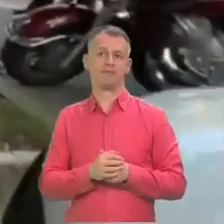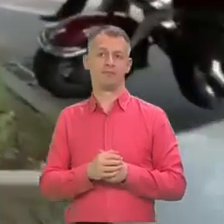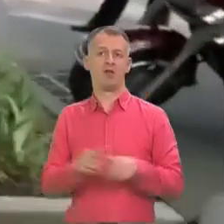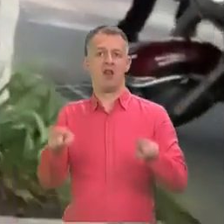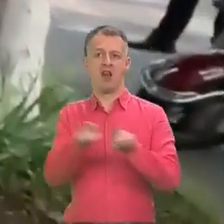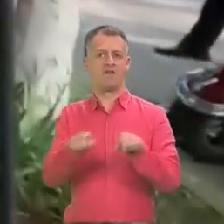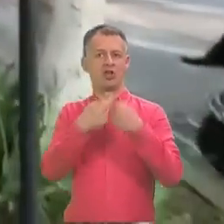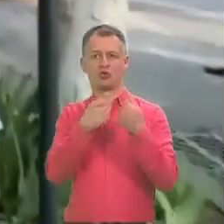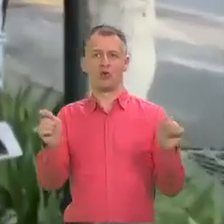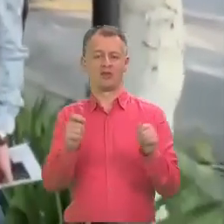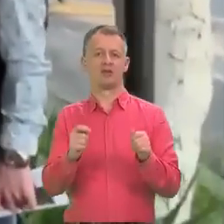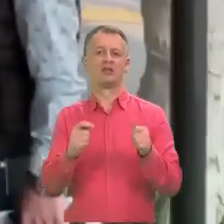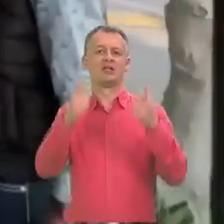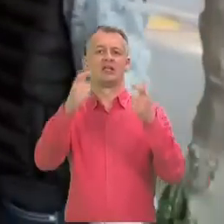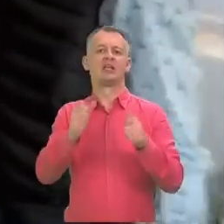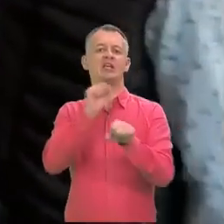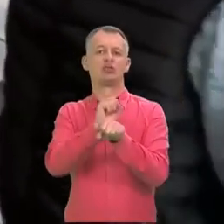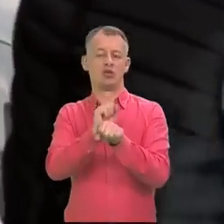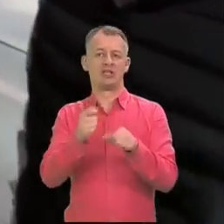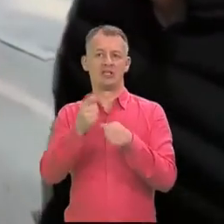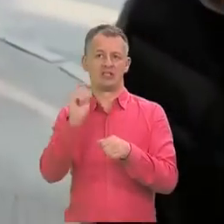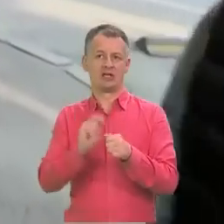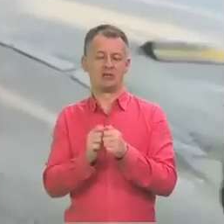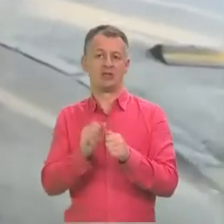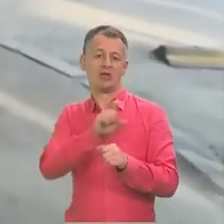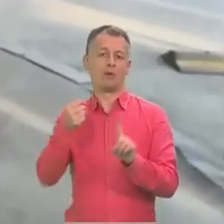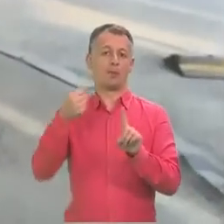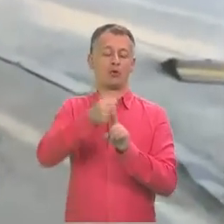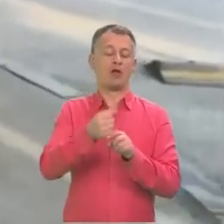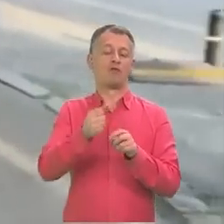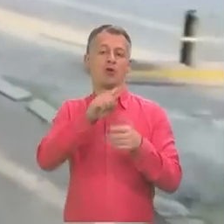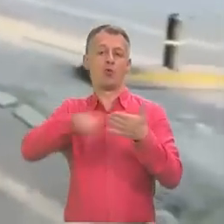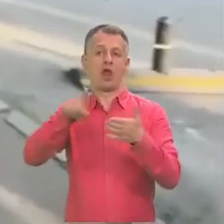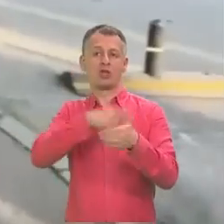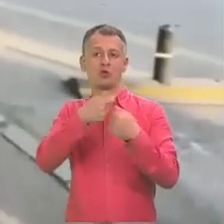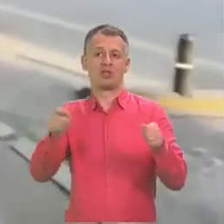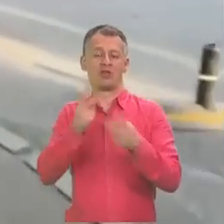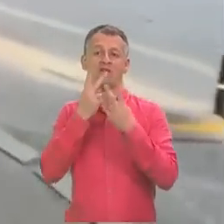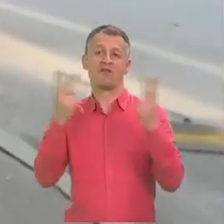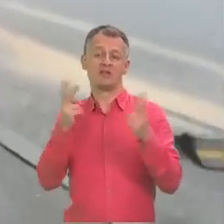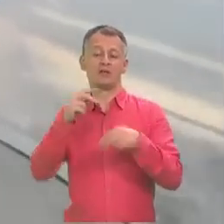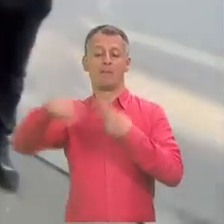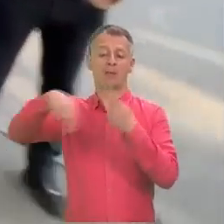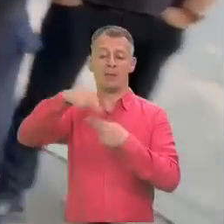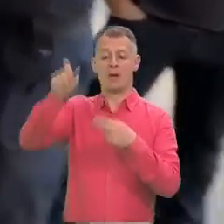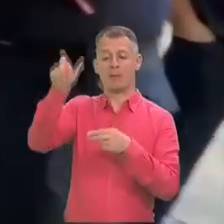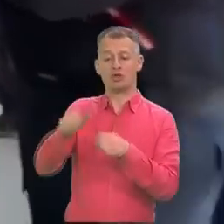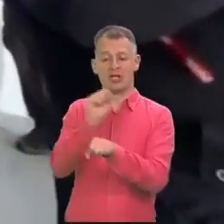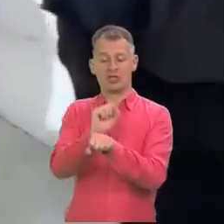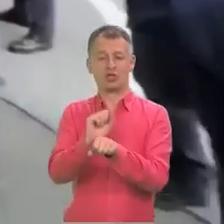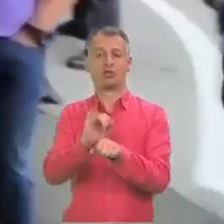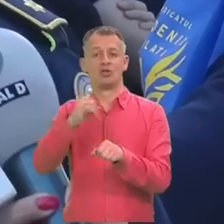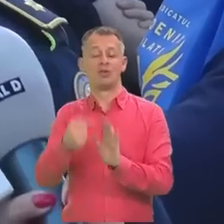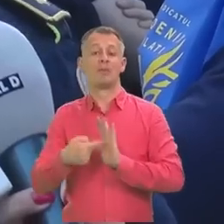aceeași în toate penitenciarele din țară. Din cauza protestului au fost anulate toate vizitele, plimbările deținuților, dar și prezentările acestora în